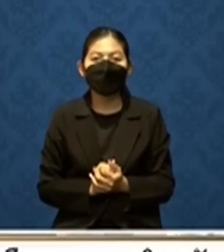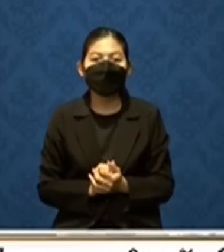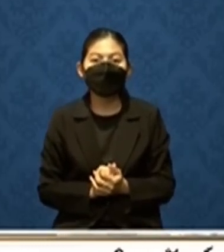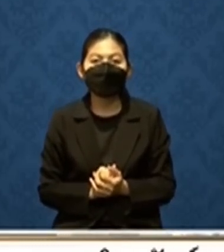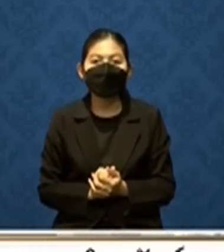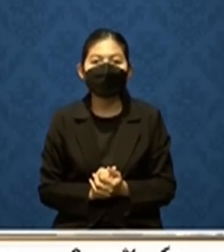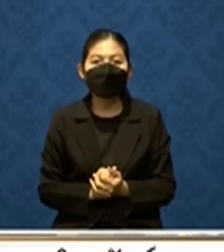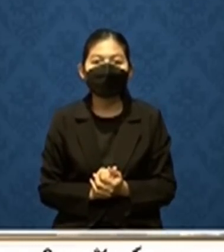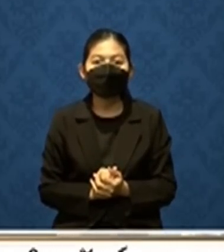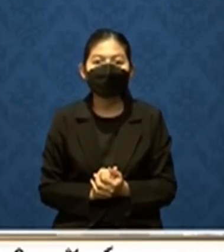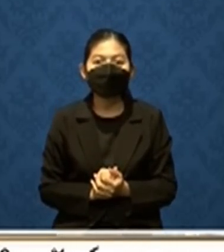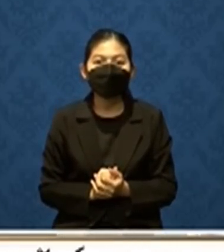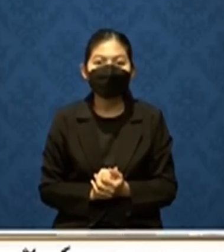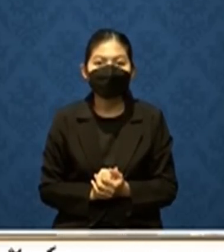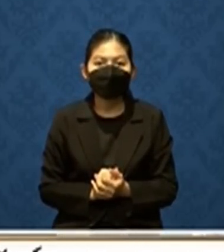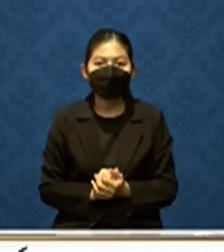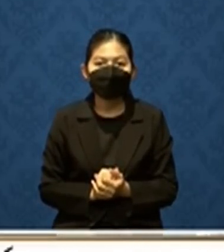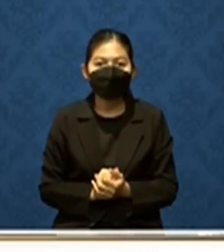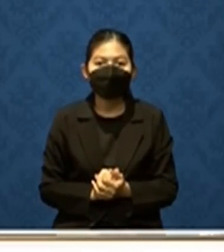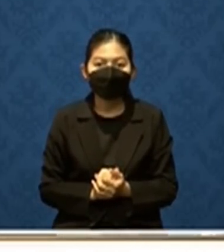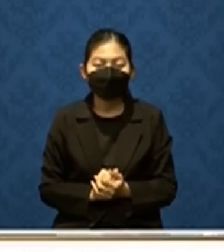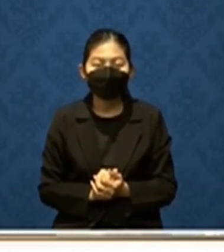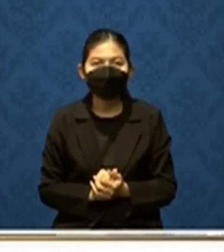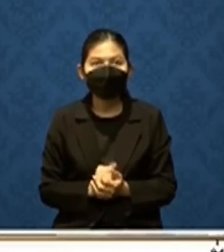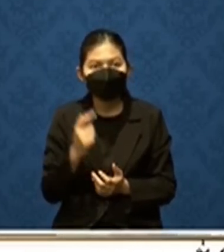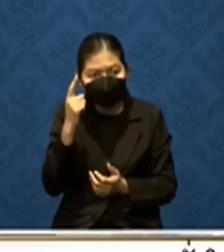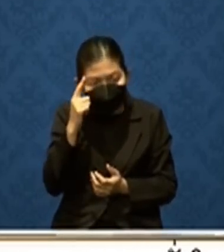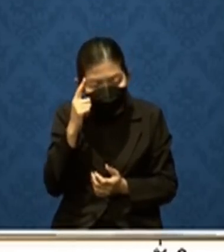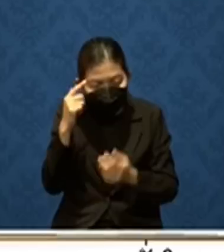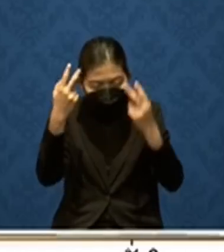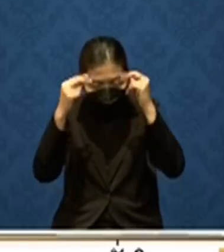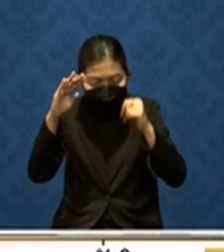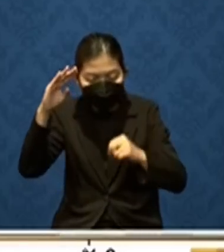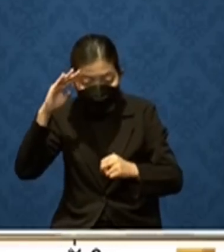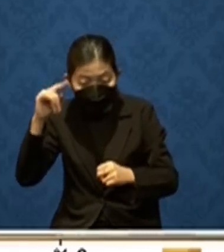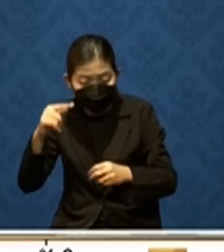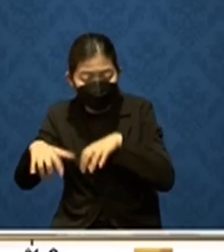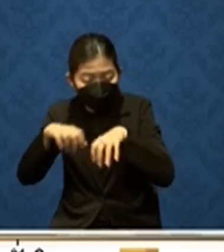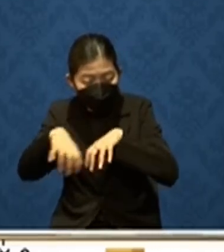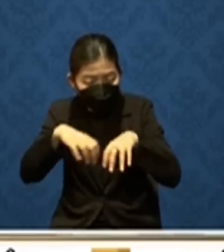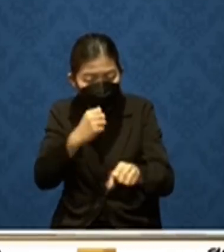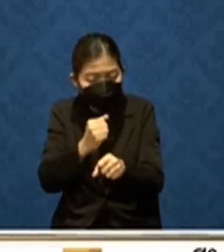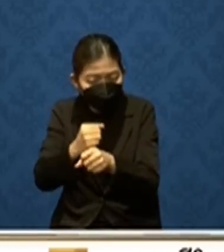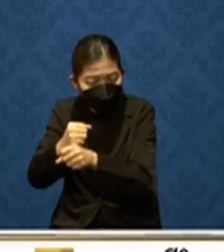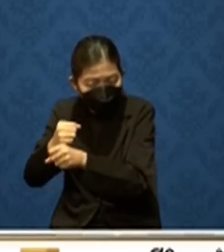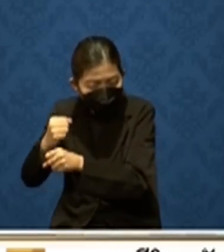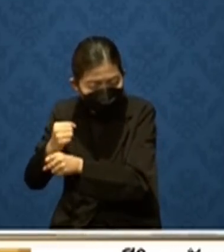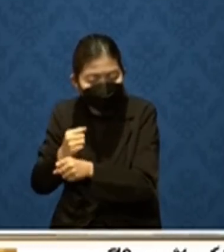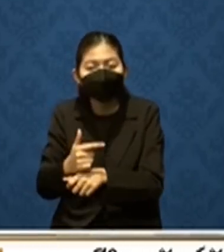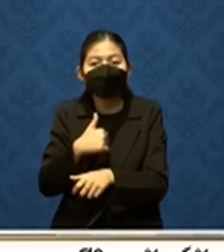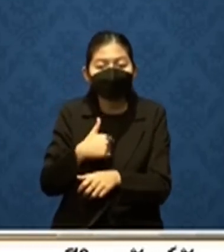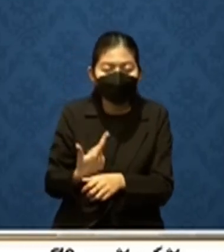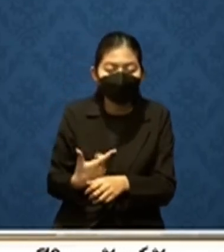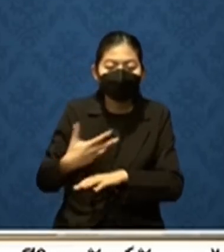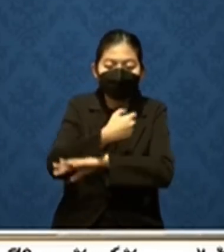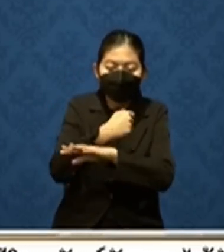ผมก็เห็นสิ่งที่พลเอกประยุทธ์กระทำนะครับไม่ว่าจะเป็นเรื่องของสร้างเรือนสืบทอดอำนาจ